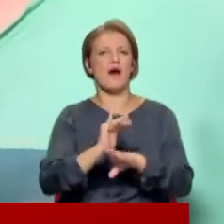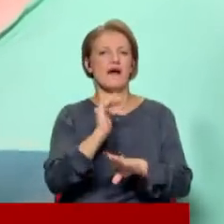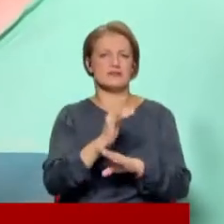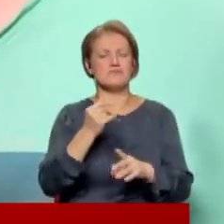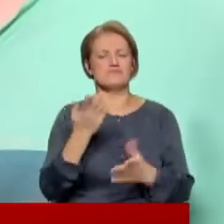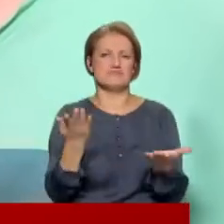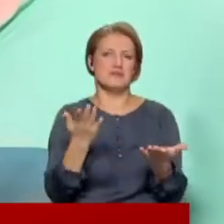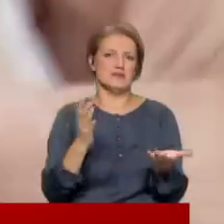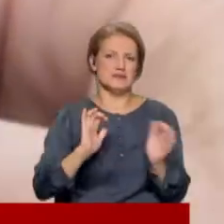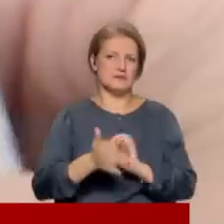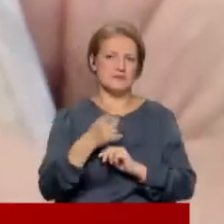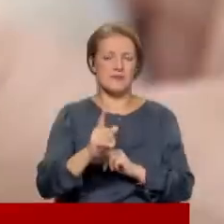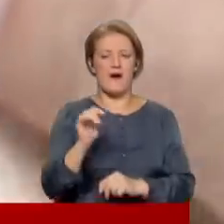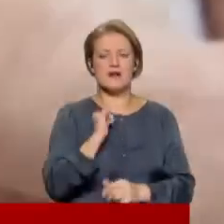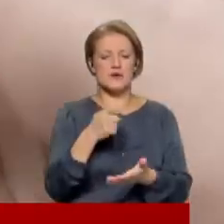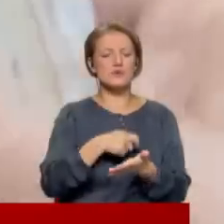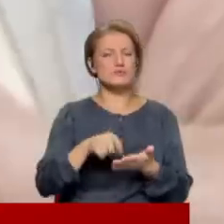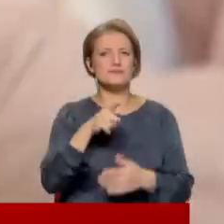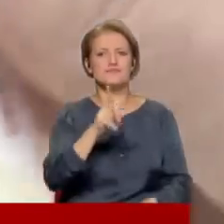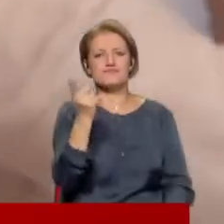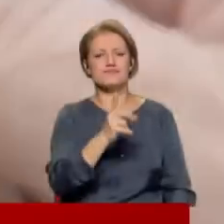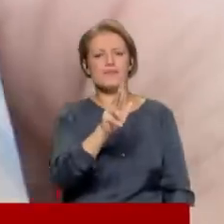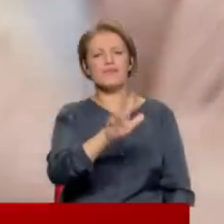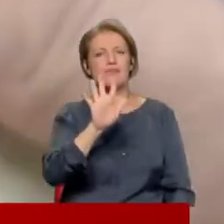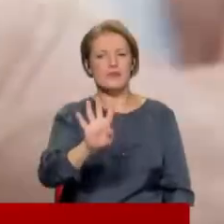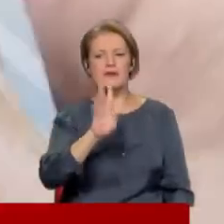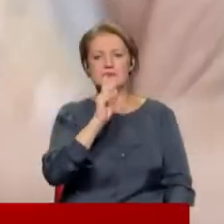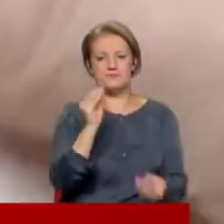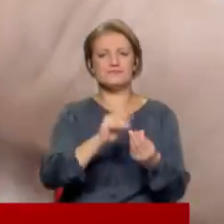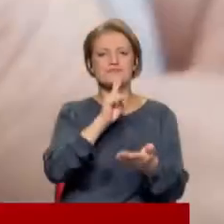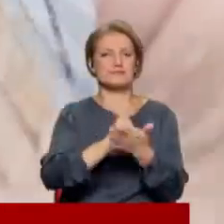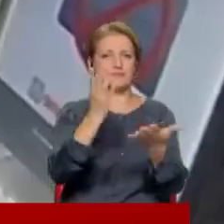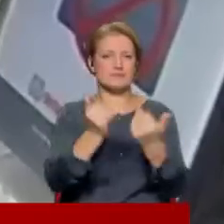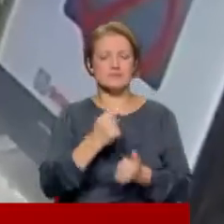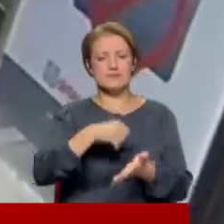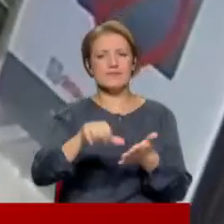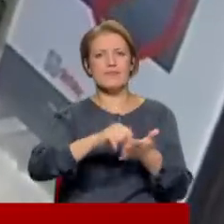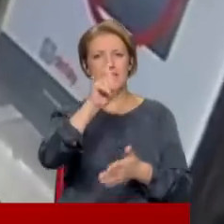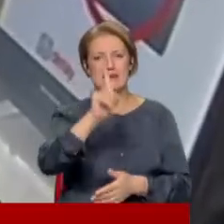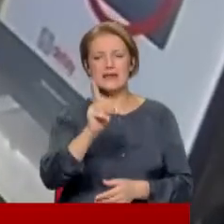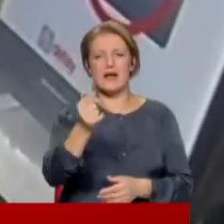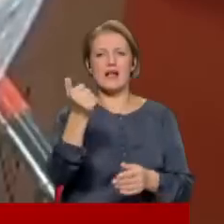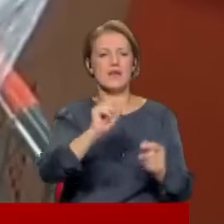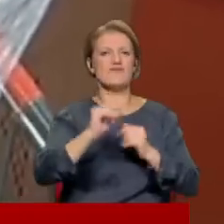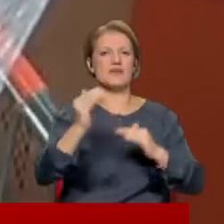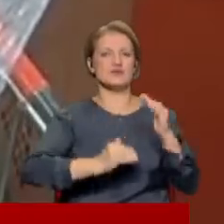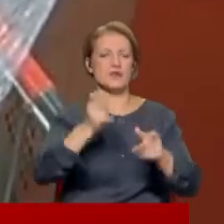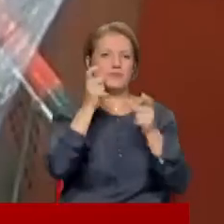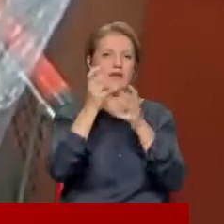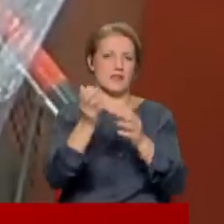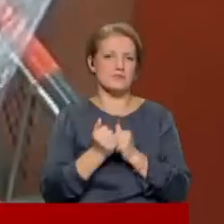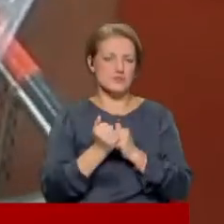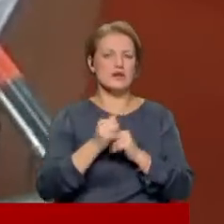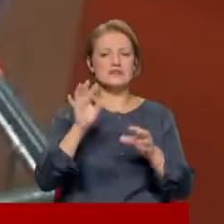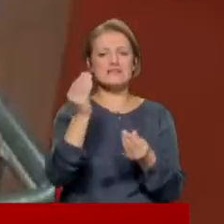biraz fedakarlık olabilir. Asgari ücrete %34 zam kararının alındığı tarihte yılın ilk 6 ayının enflasyonu dikkate